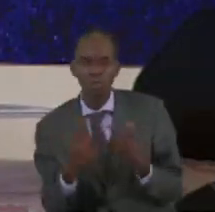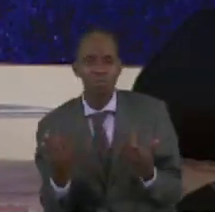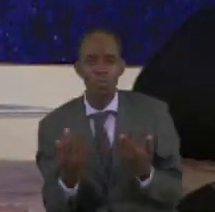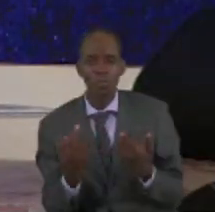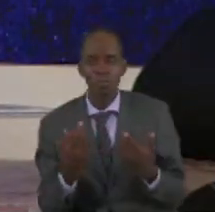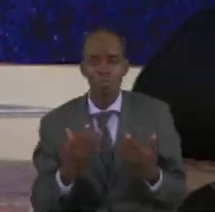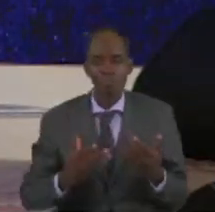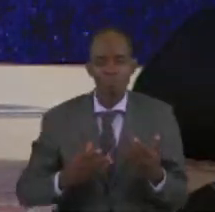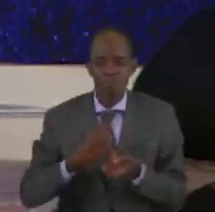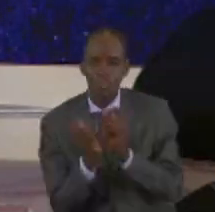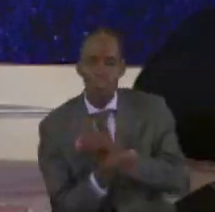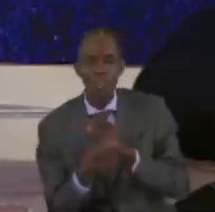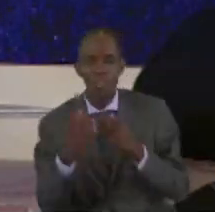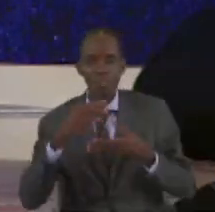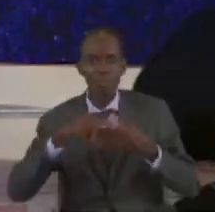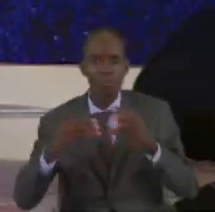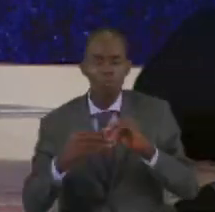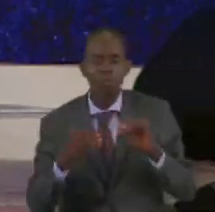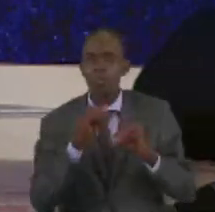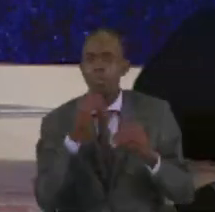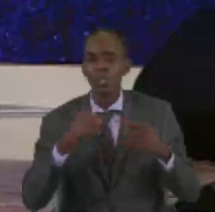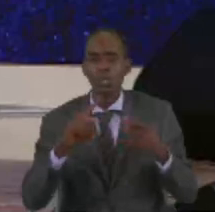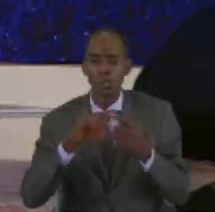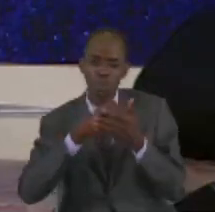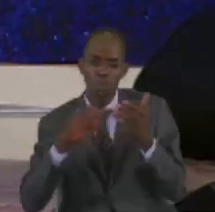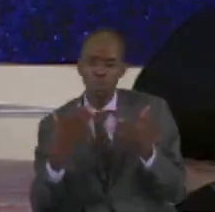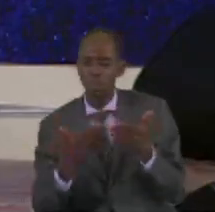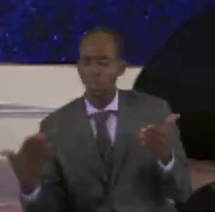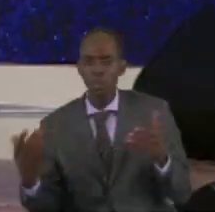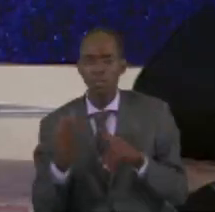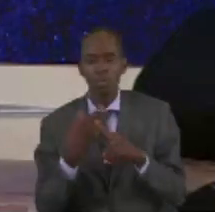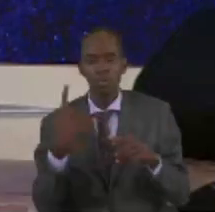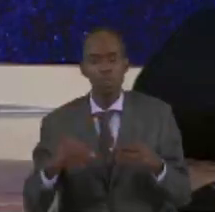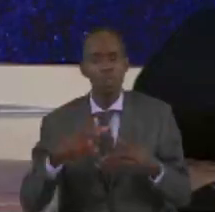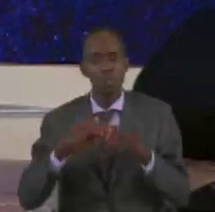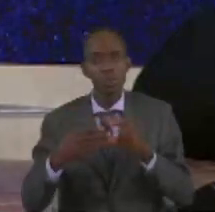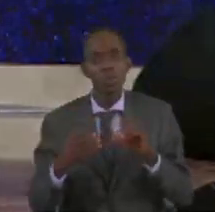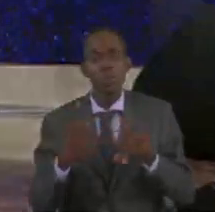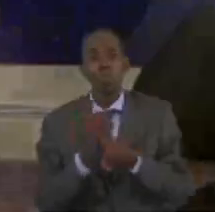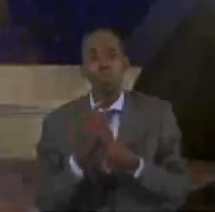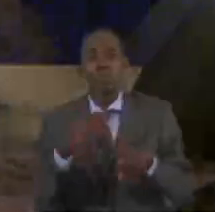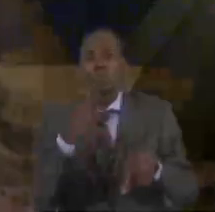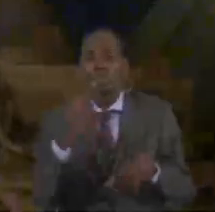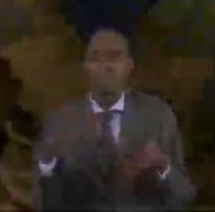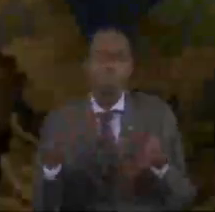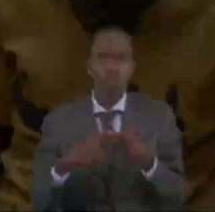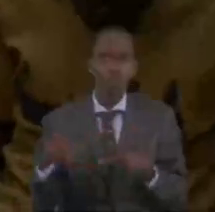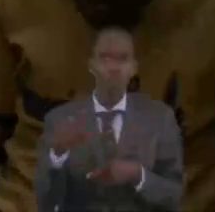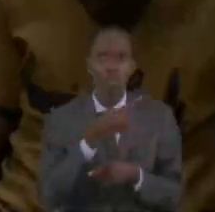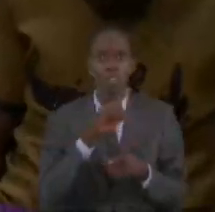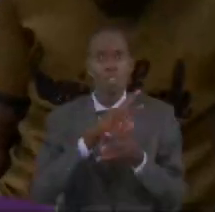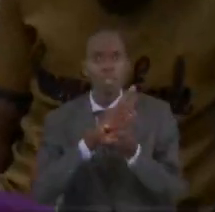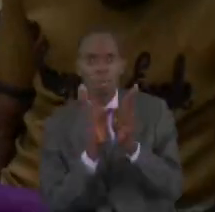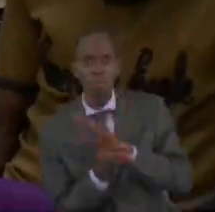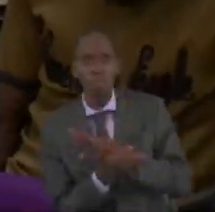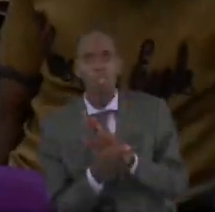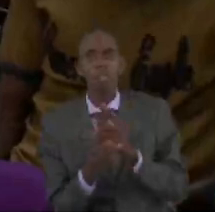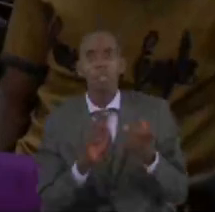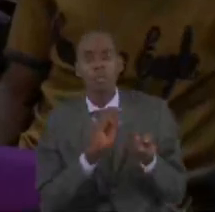modifié, altéré le message. Il n'a pas adultéré le message. Il n'a pas dilué le